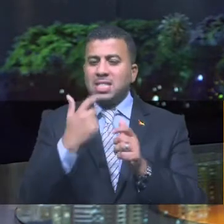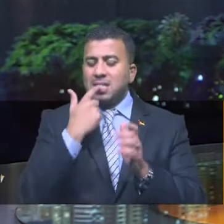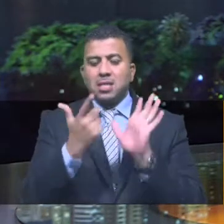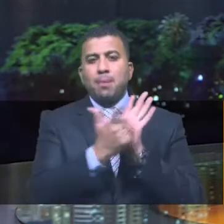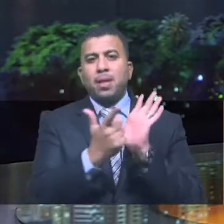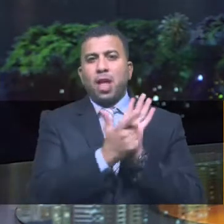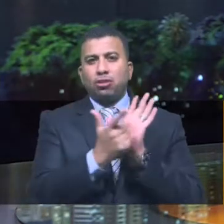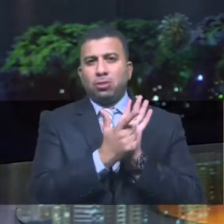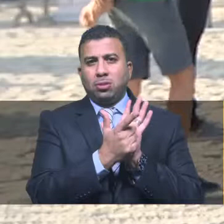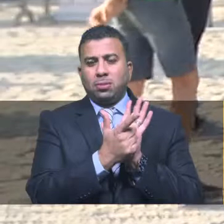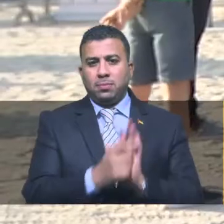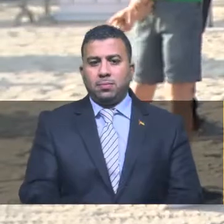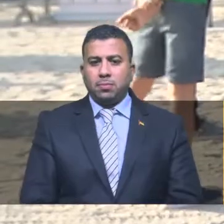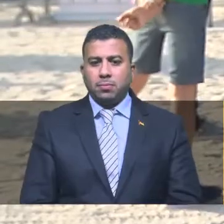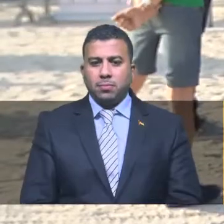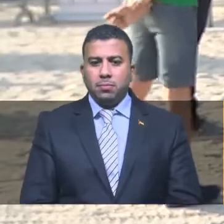14 و17 سنة.